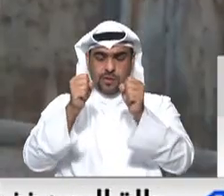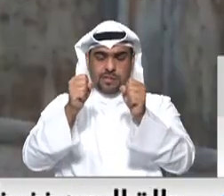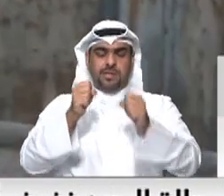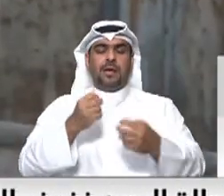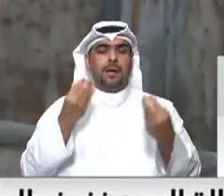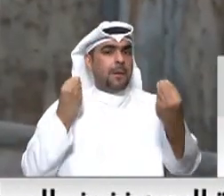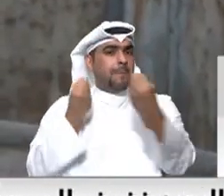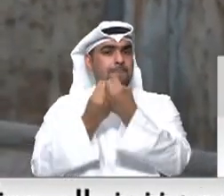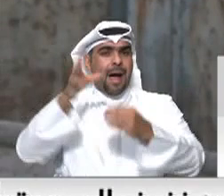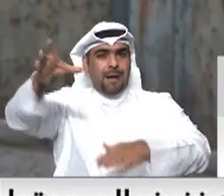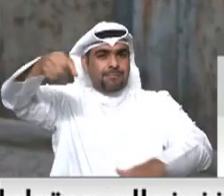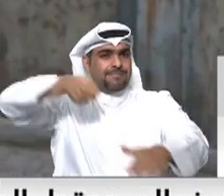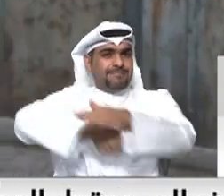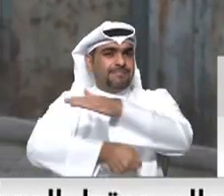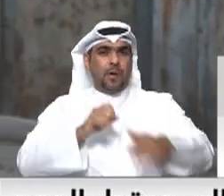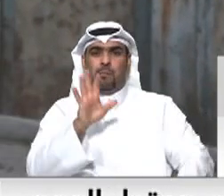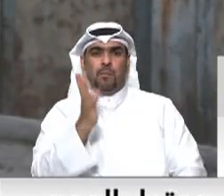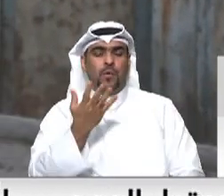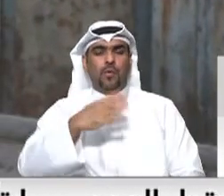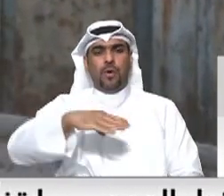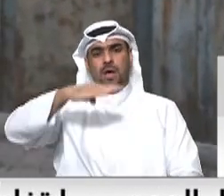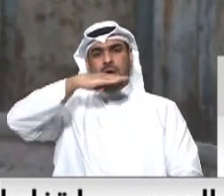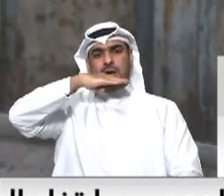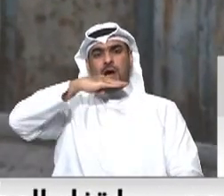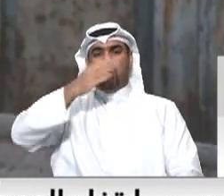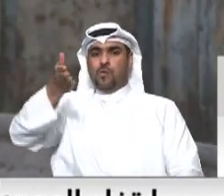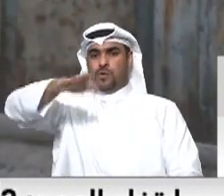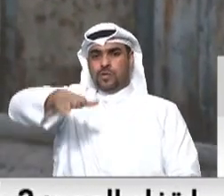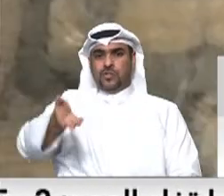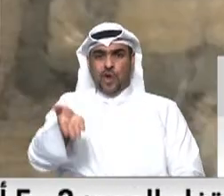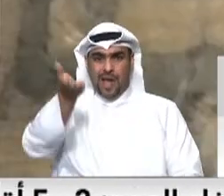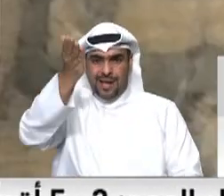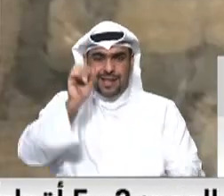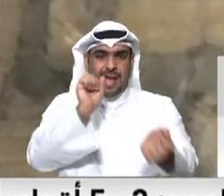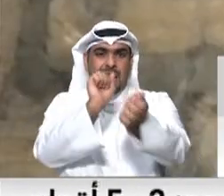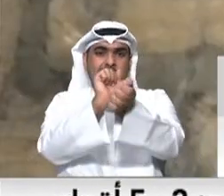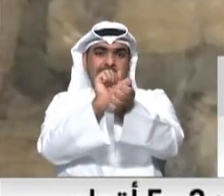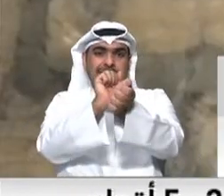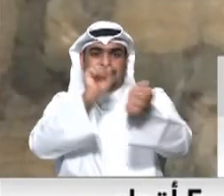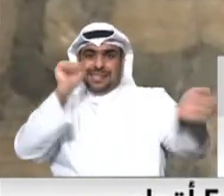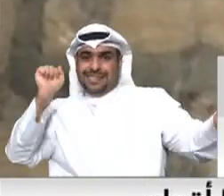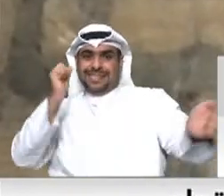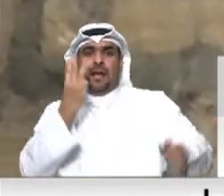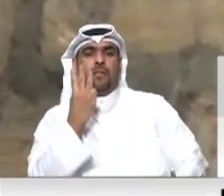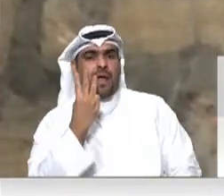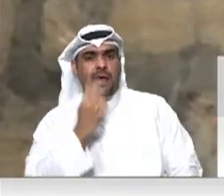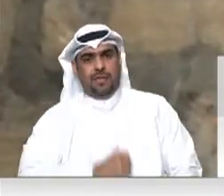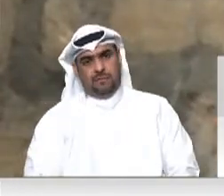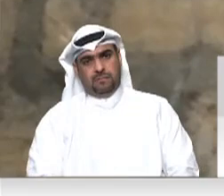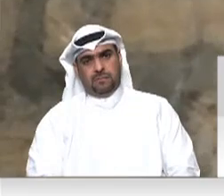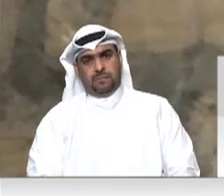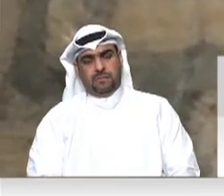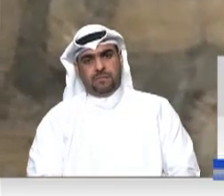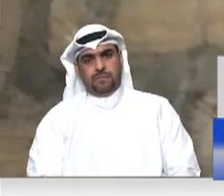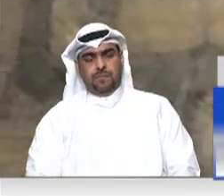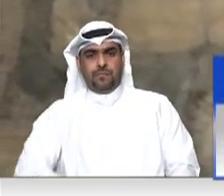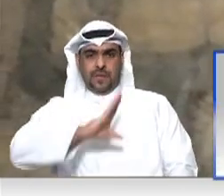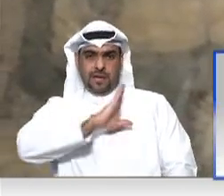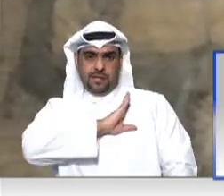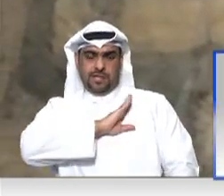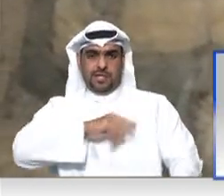شهيد ارتقى يوم أمس وثلاثة أسرى محررين. هو يريد أن يثبت